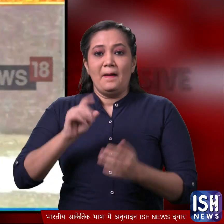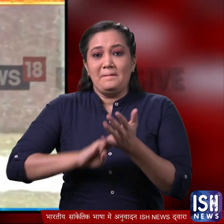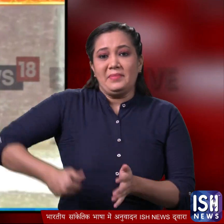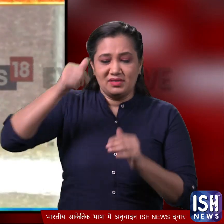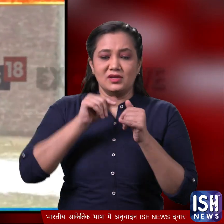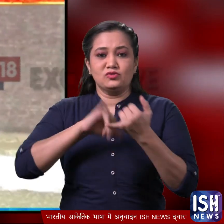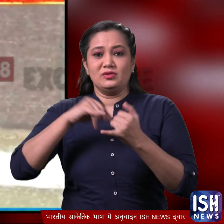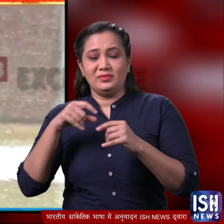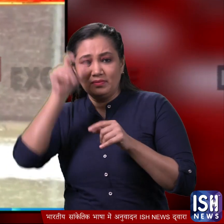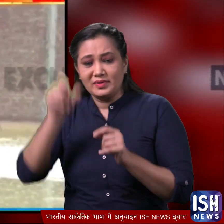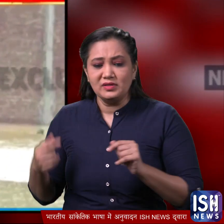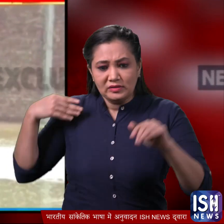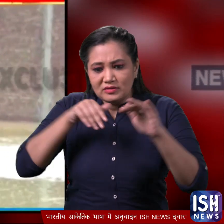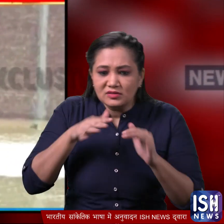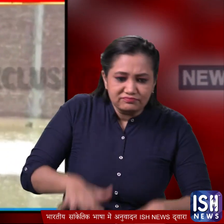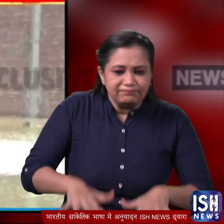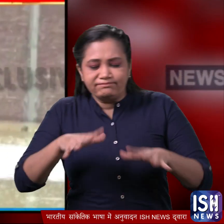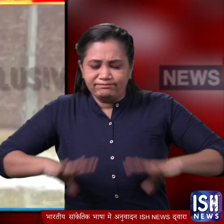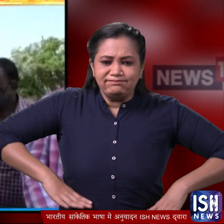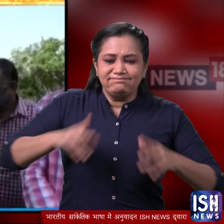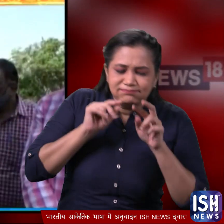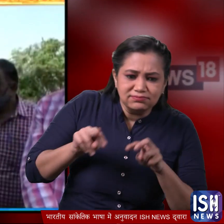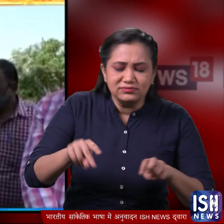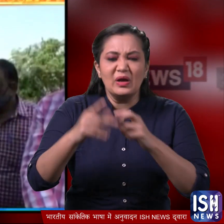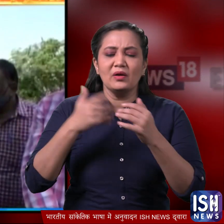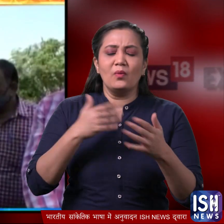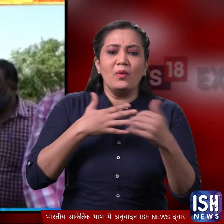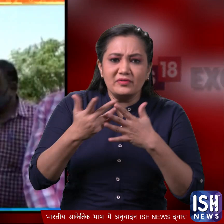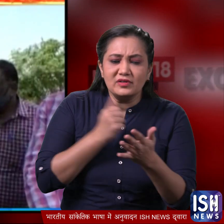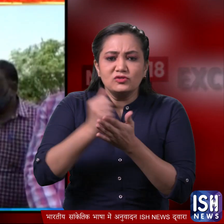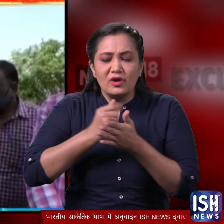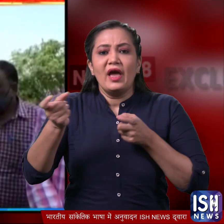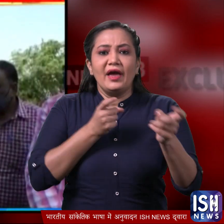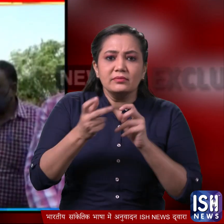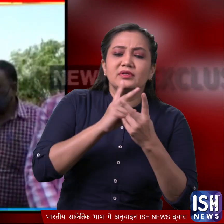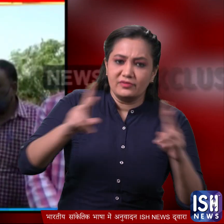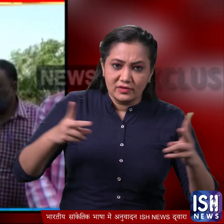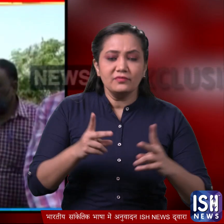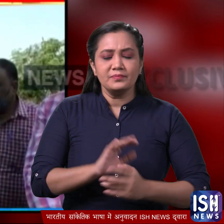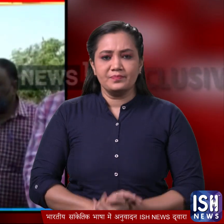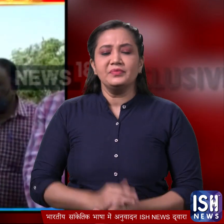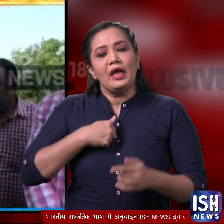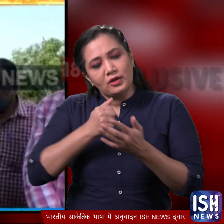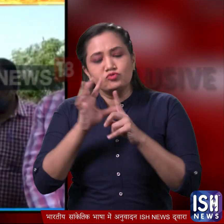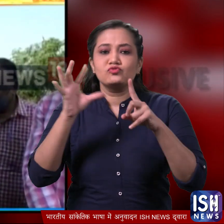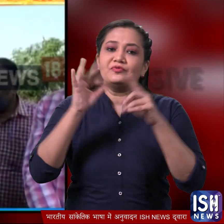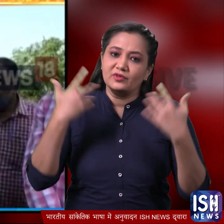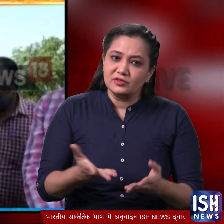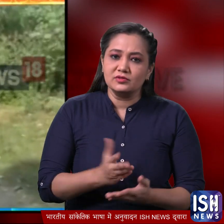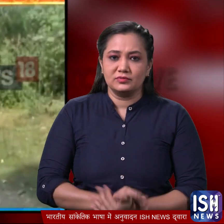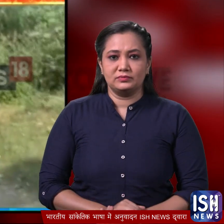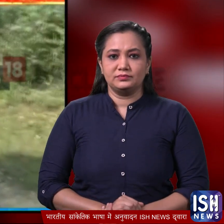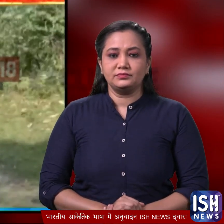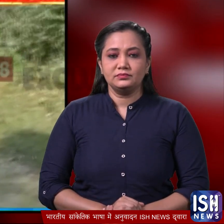सुरेश कुमार खन्ना लोगों का हाल जानने के लिए पानी में उतरे। जो इंतजाम हम कर सकते हैं प्रशासन के माध्यम से वो हमने किए